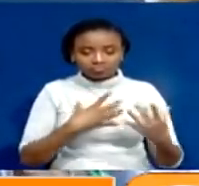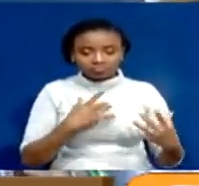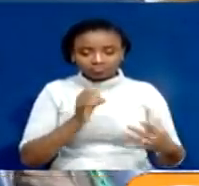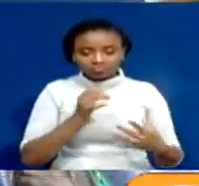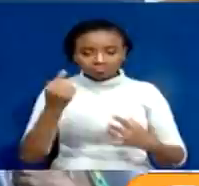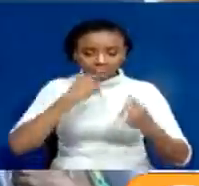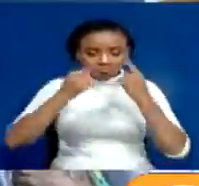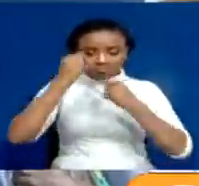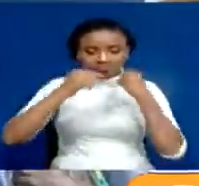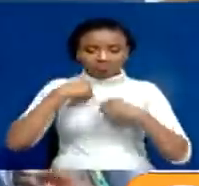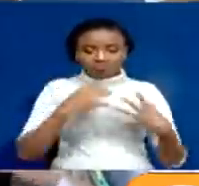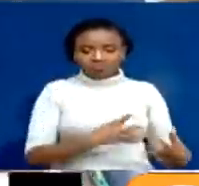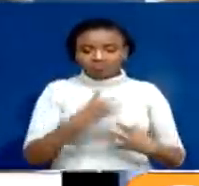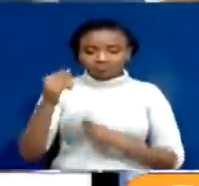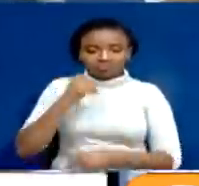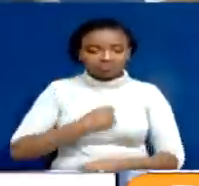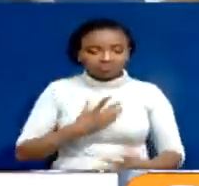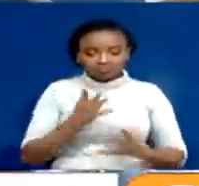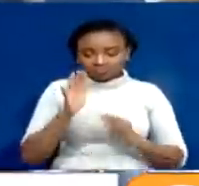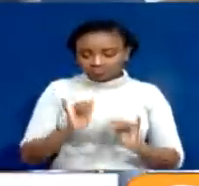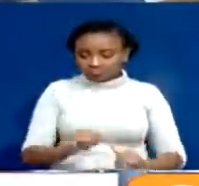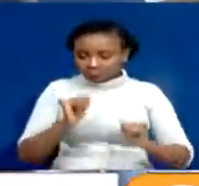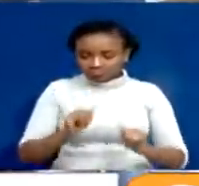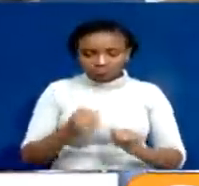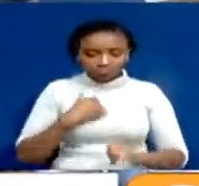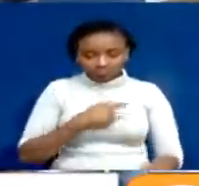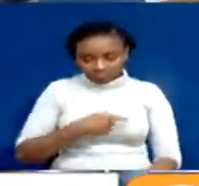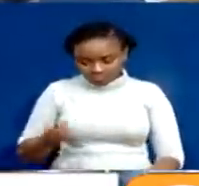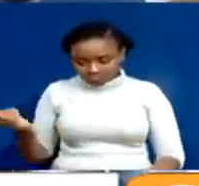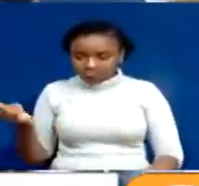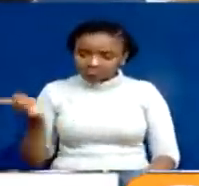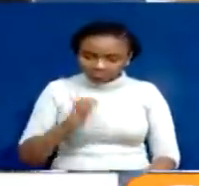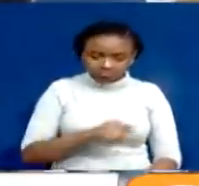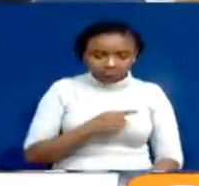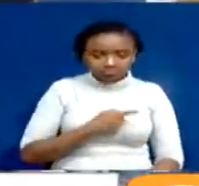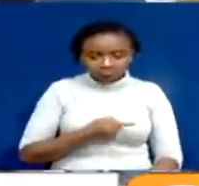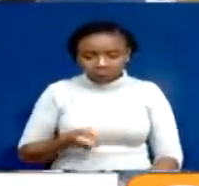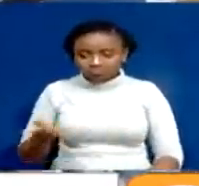tena. Niende nirudi tena. Niende nirudi tena.